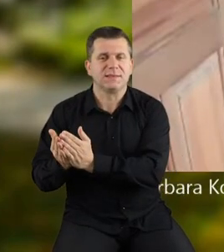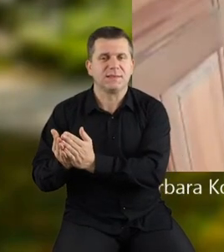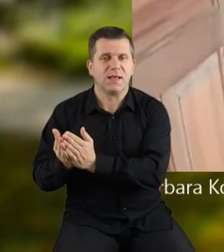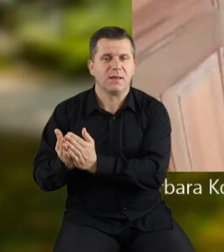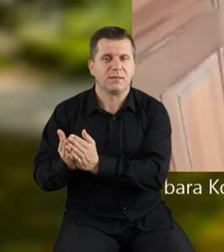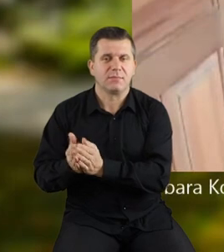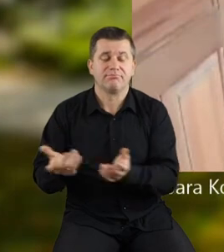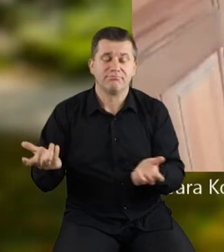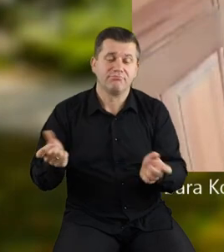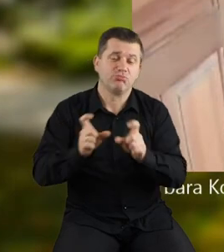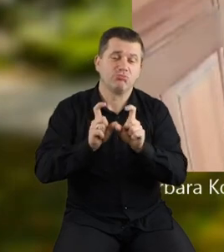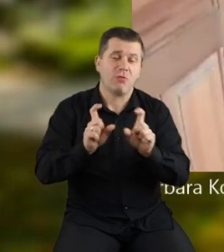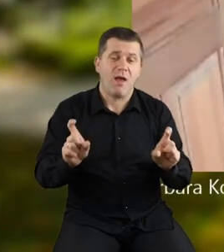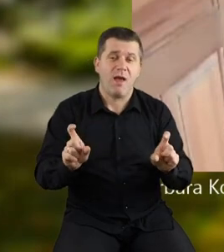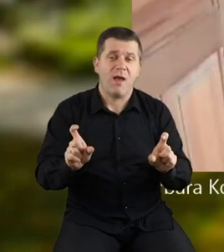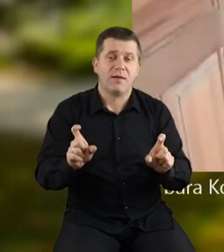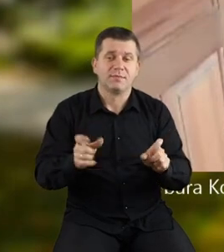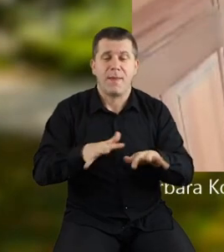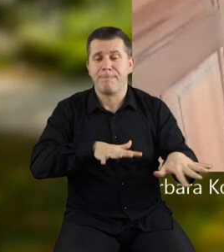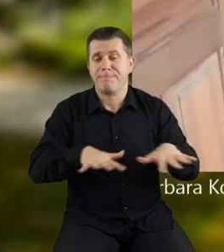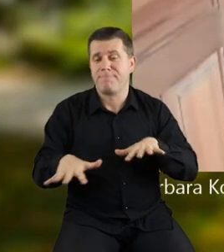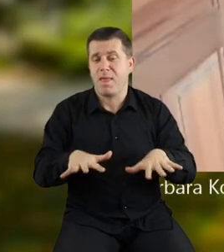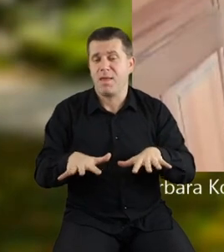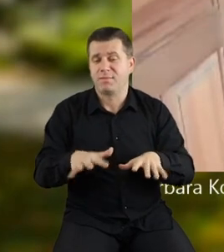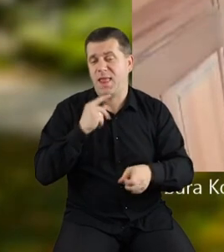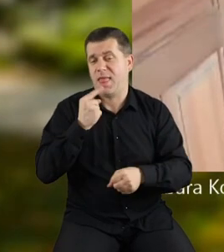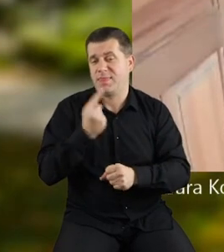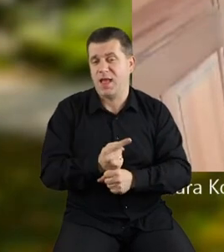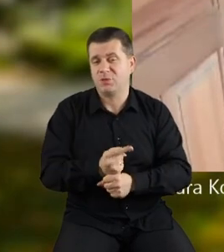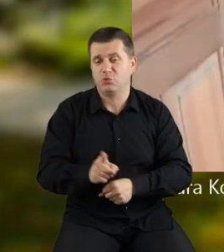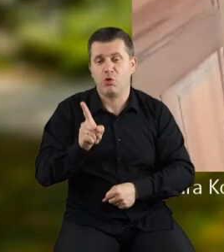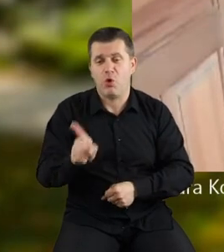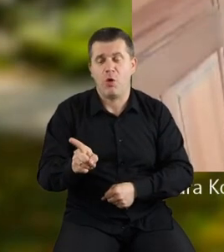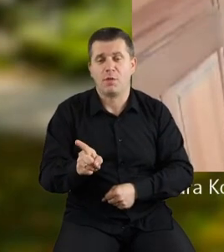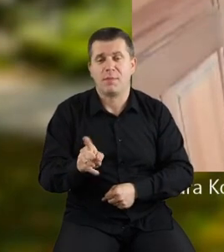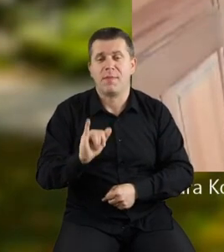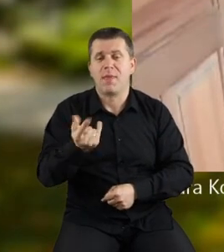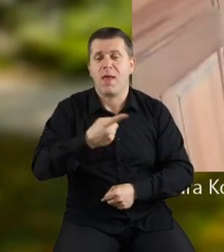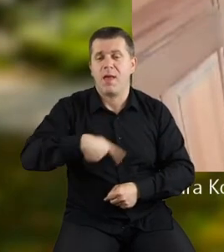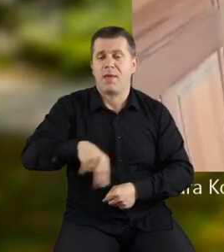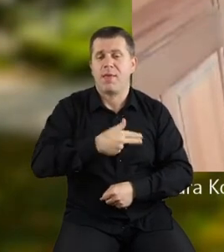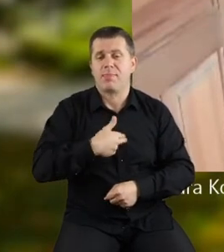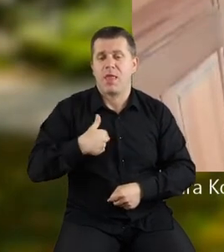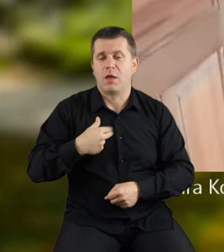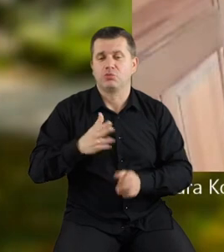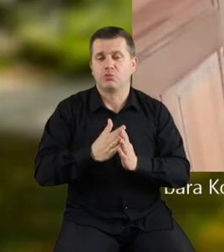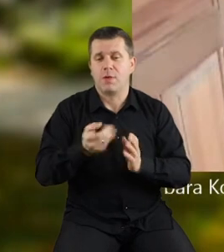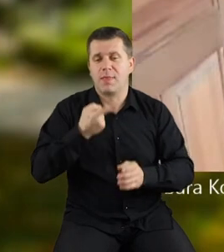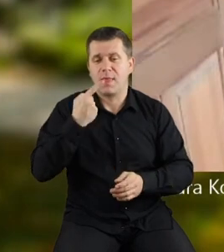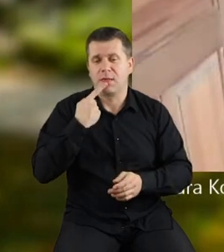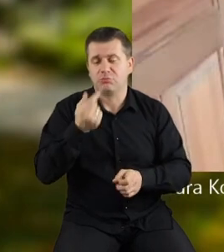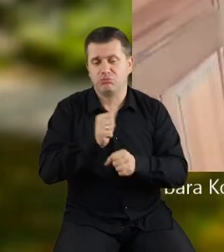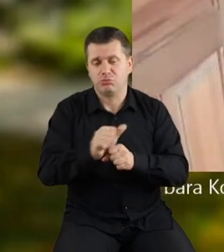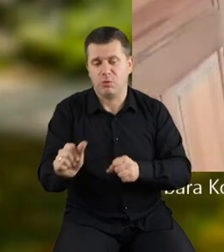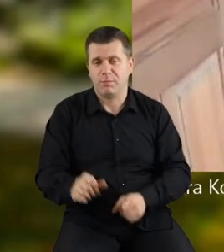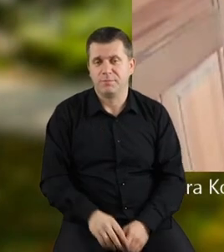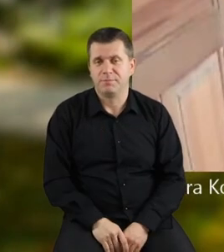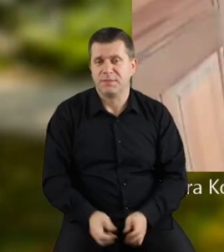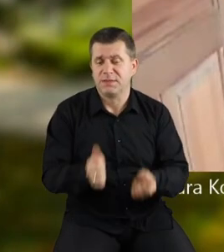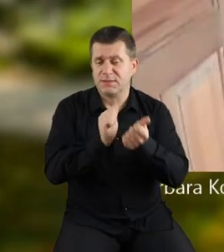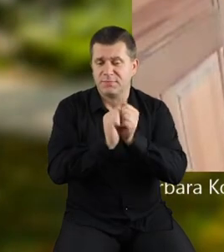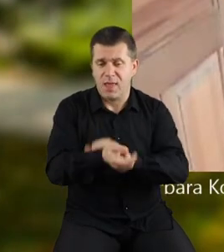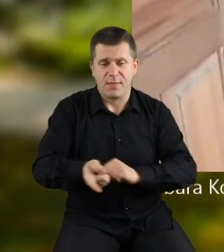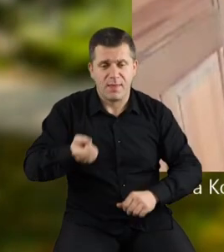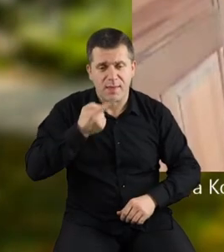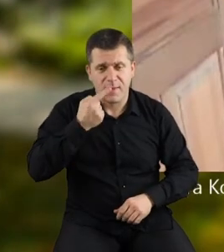literackiej. No i czas i miejsce decydują o tym, jakie te nasze książki językowo także